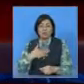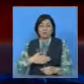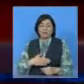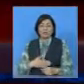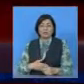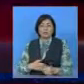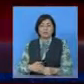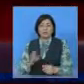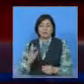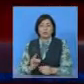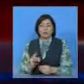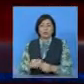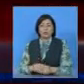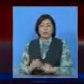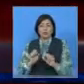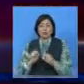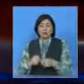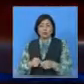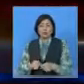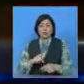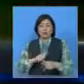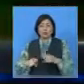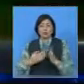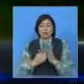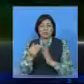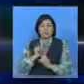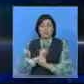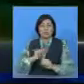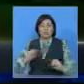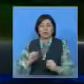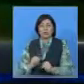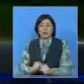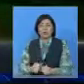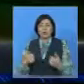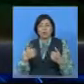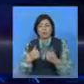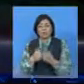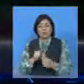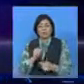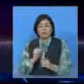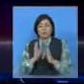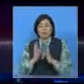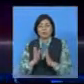тыныққан күйінде отыруға, рұқсат етілген жылдамдықтан асырмауға, жол көлік оқиғасының